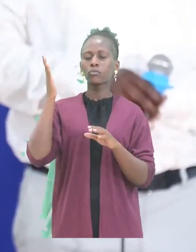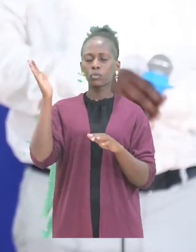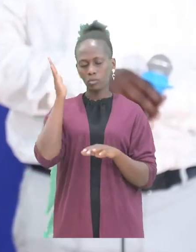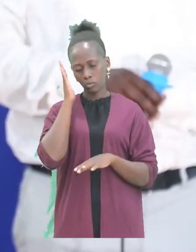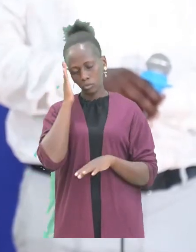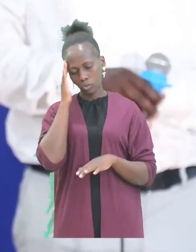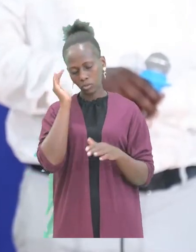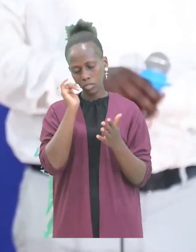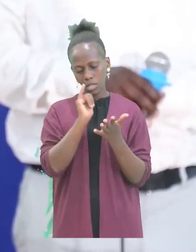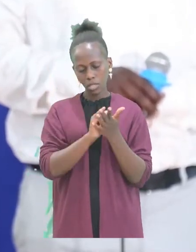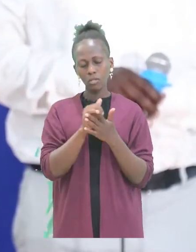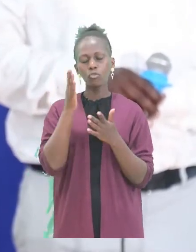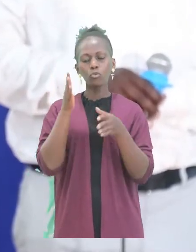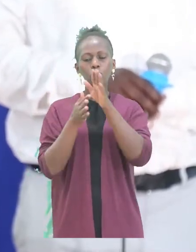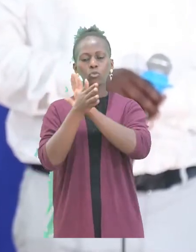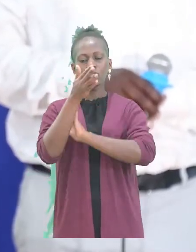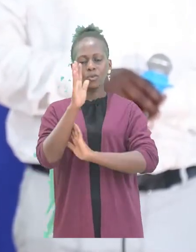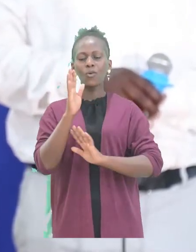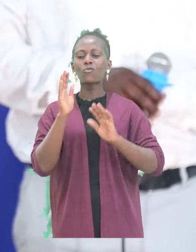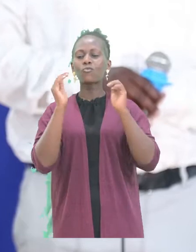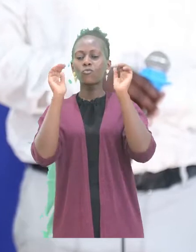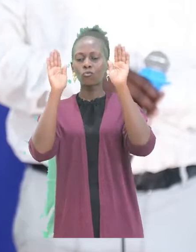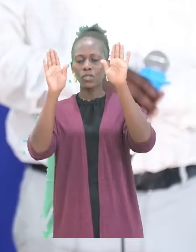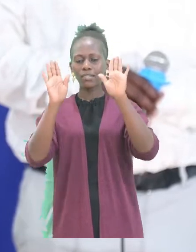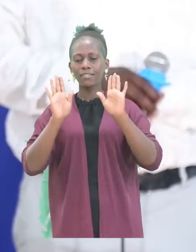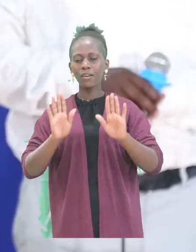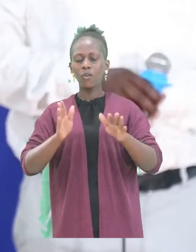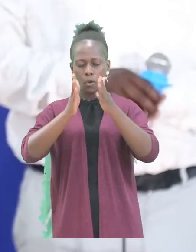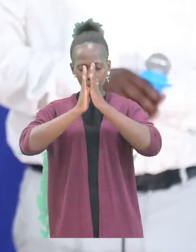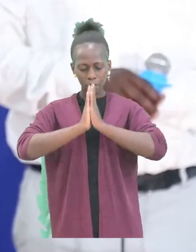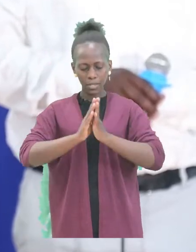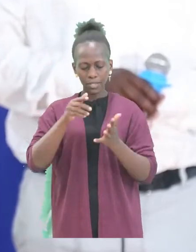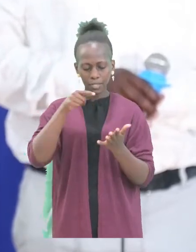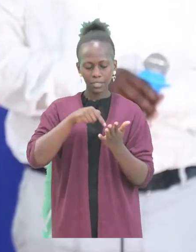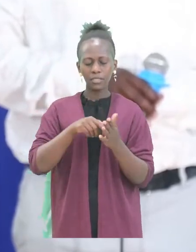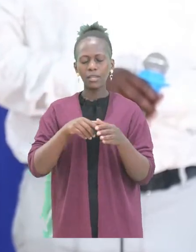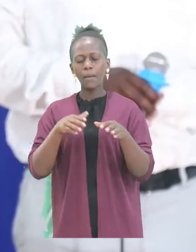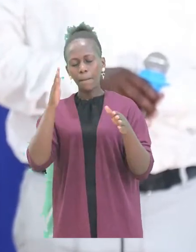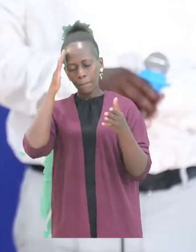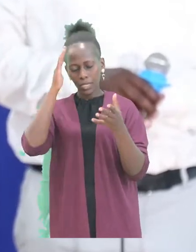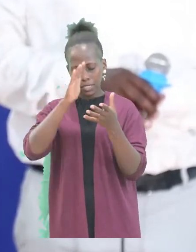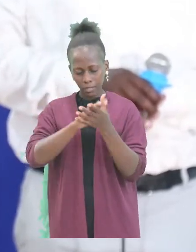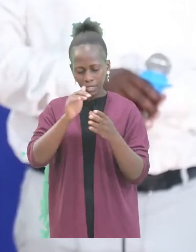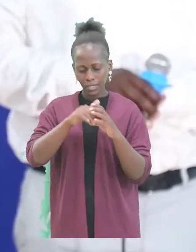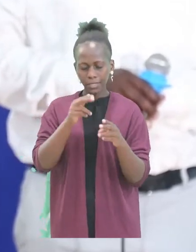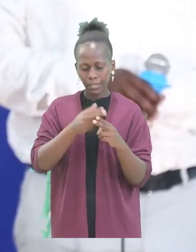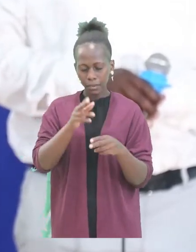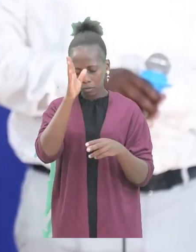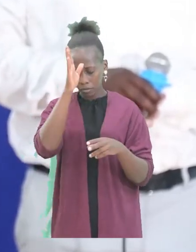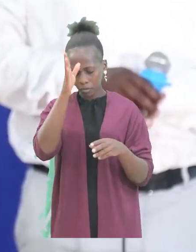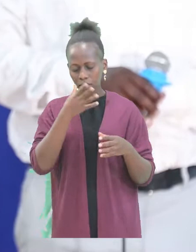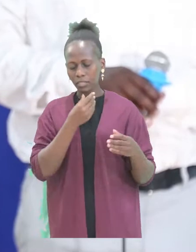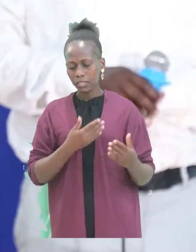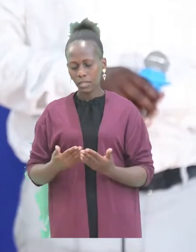ya kuwa wewe ni Mungu uliye mkuu. Tunaomba haya tukiamini kwa jina la Baba na la